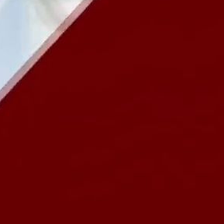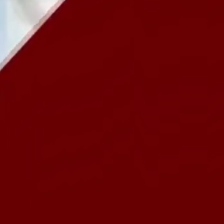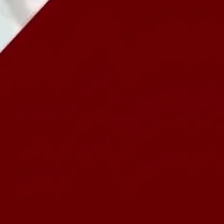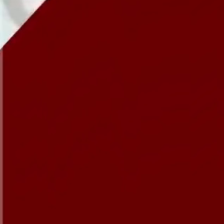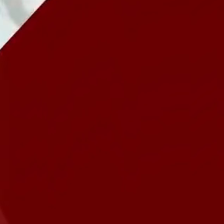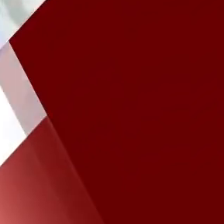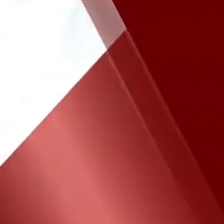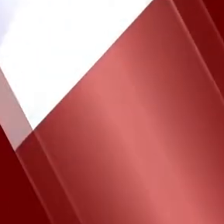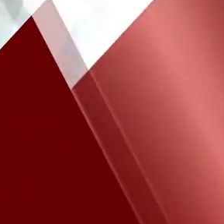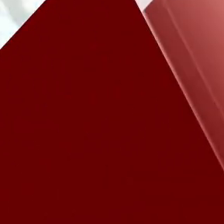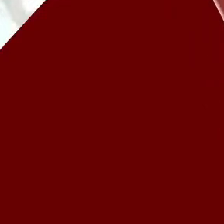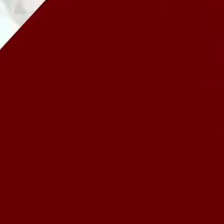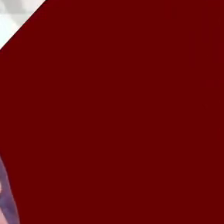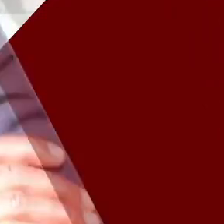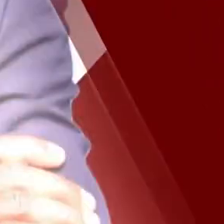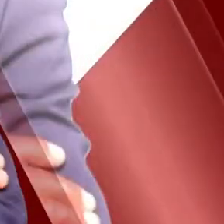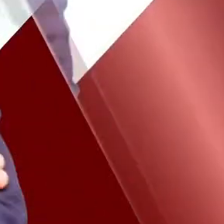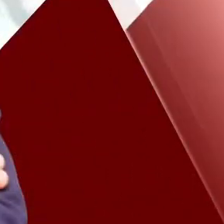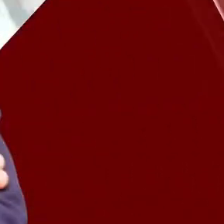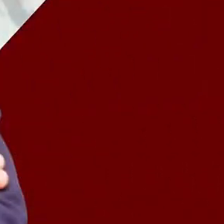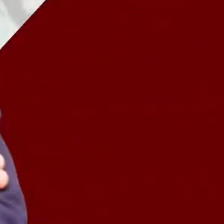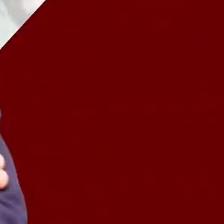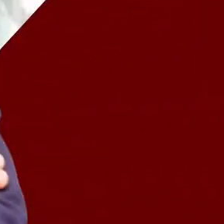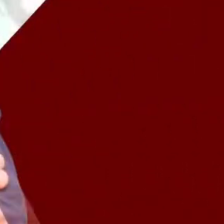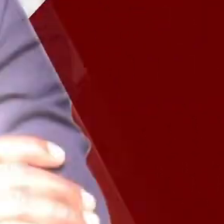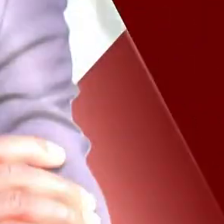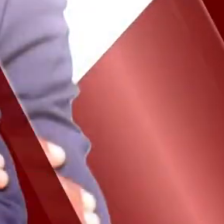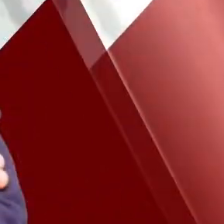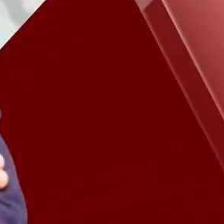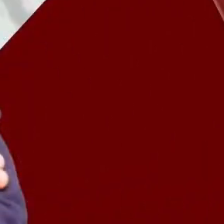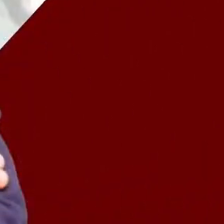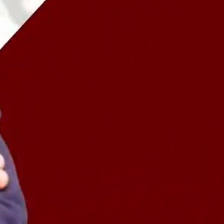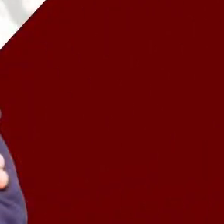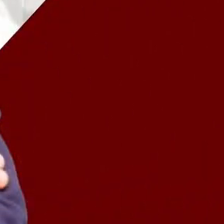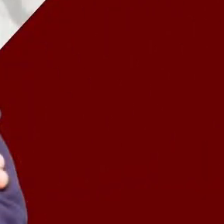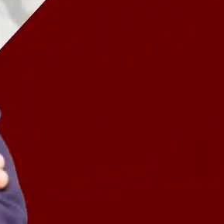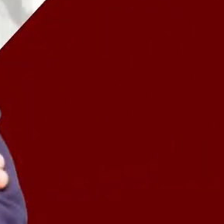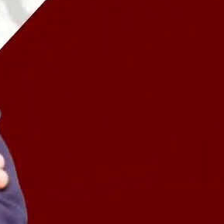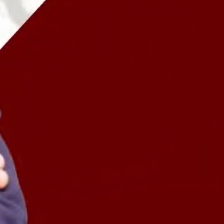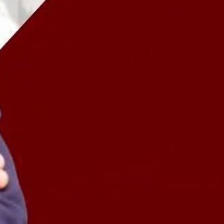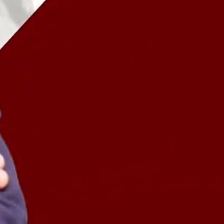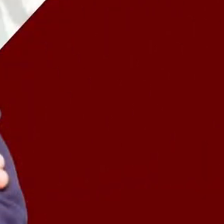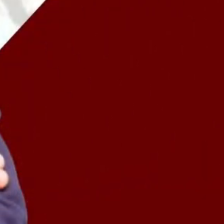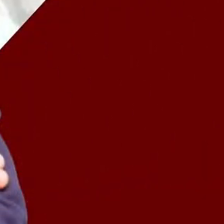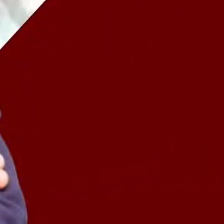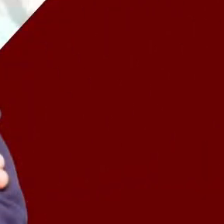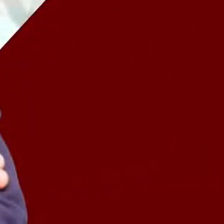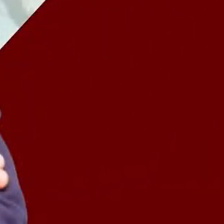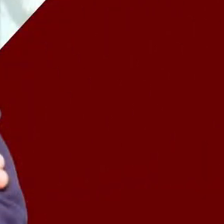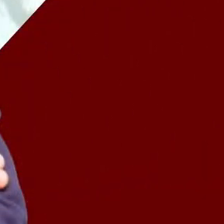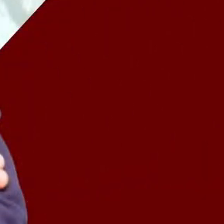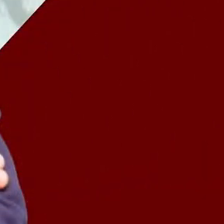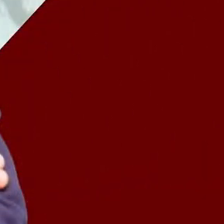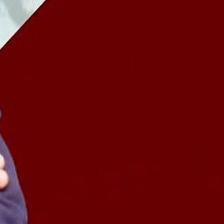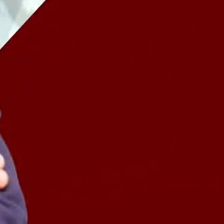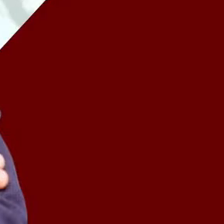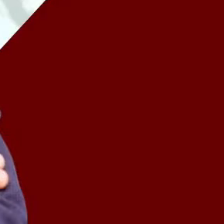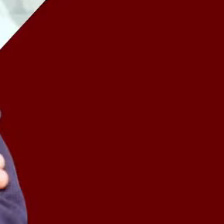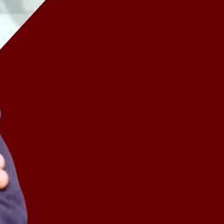You are watching KUTV Primetime News with Auma Evans.